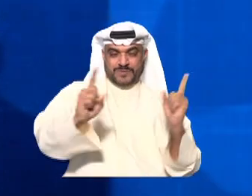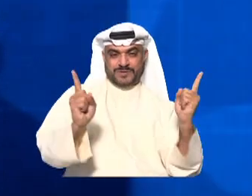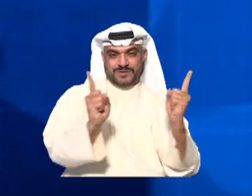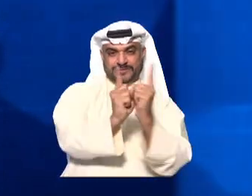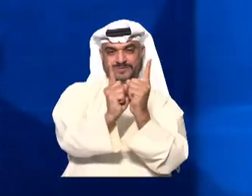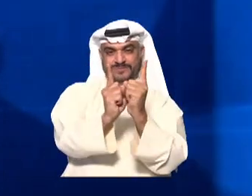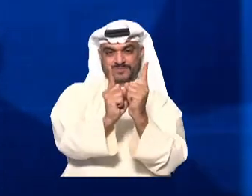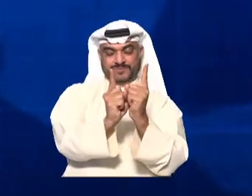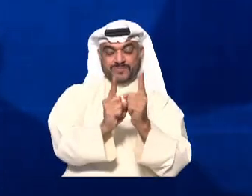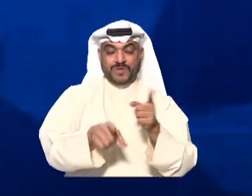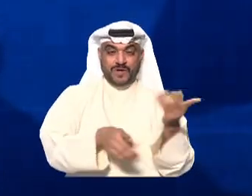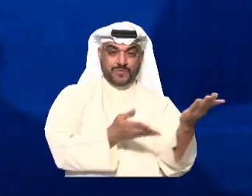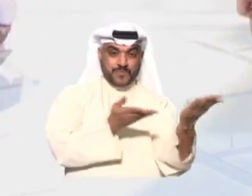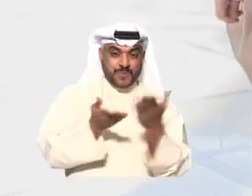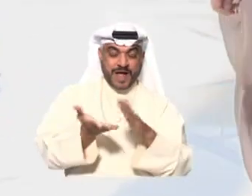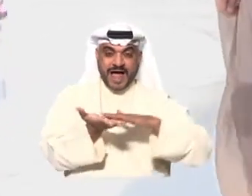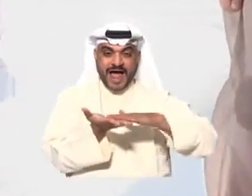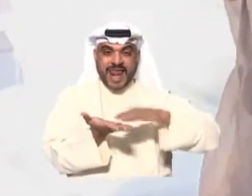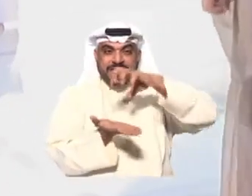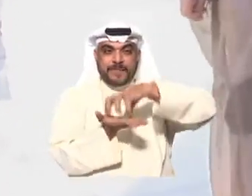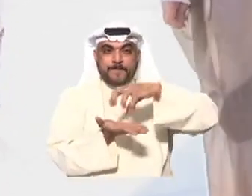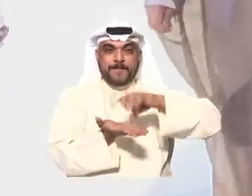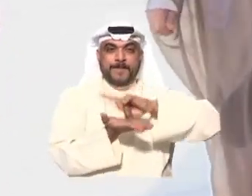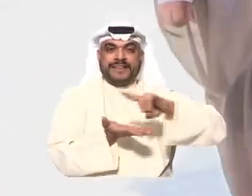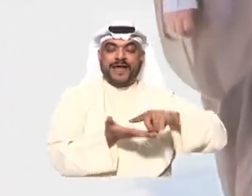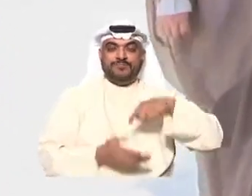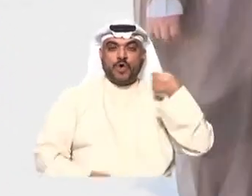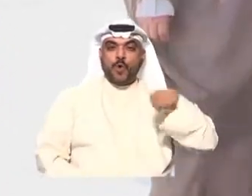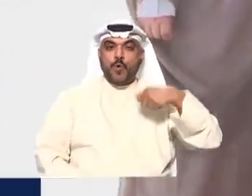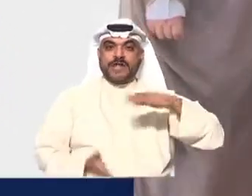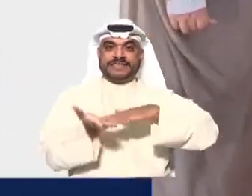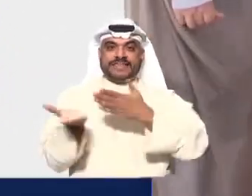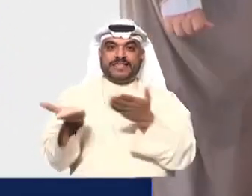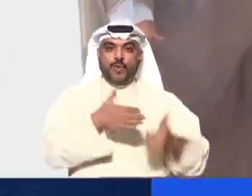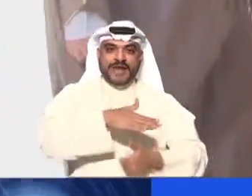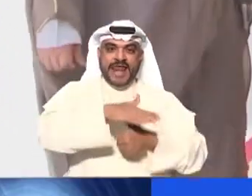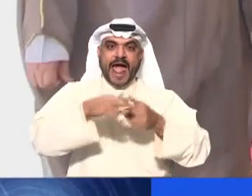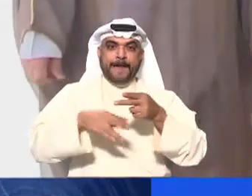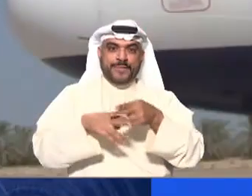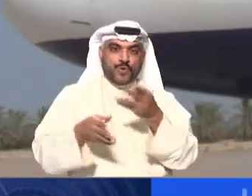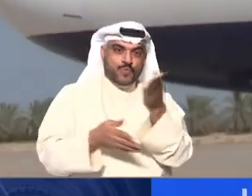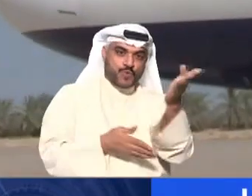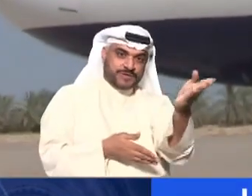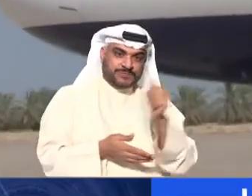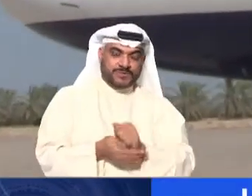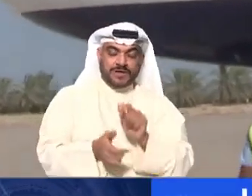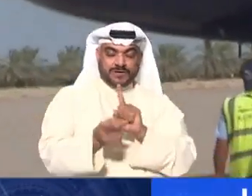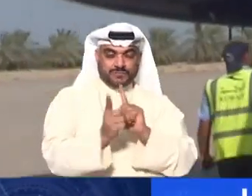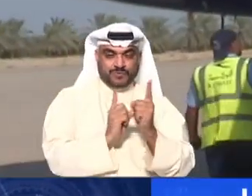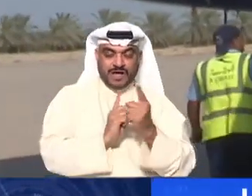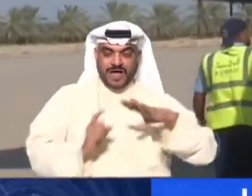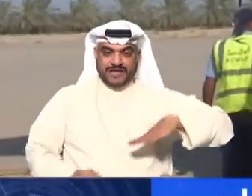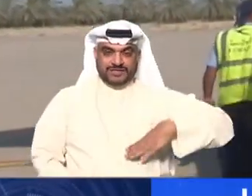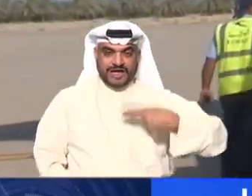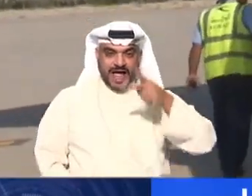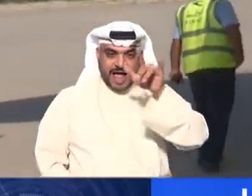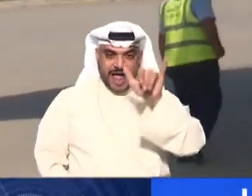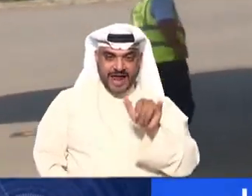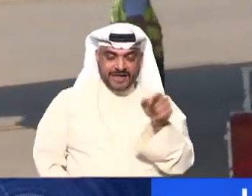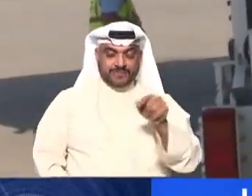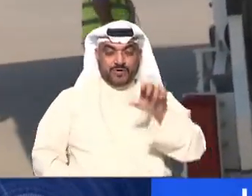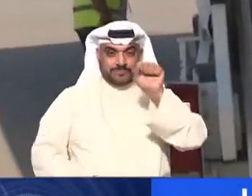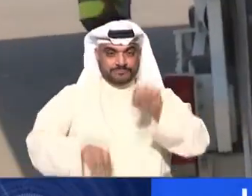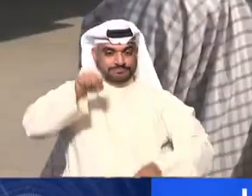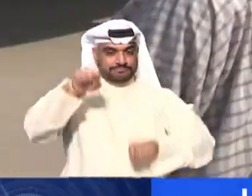ممثل جلالة الملك على أرض المطار وزير شؤون الديوان الأميري الشيخ علي جراح الصباح، وتشكلت